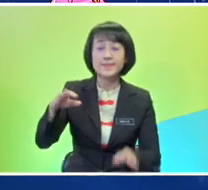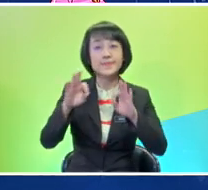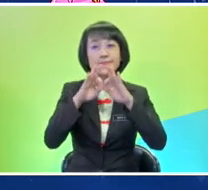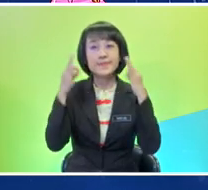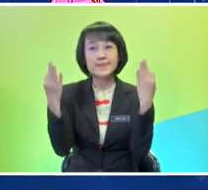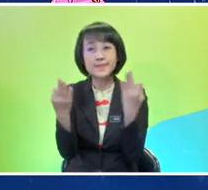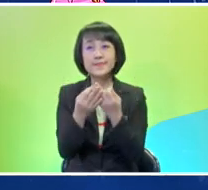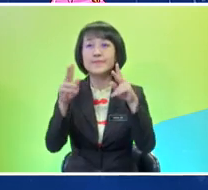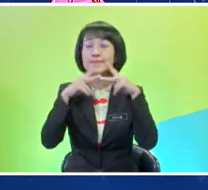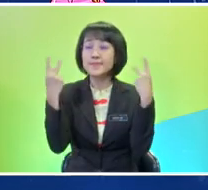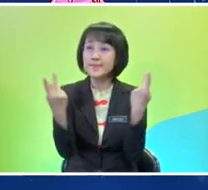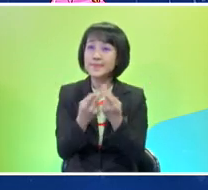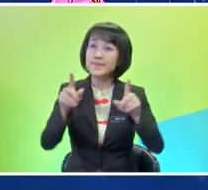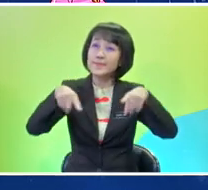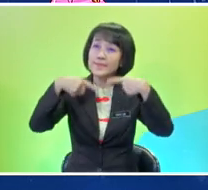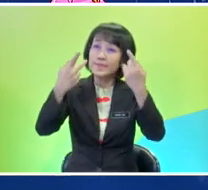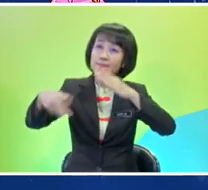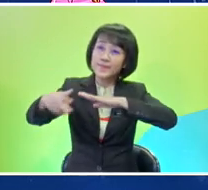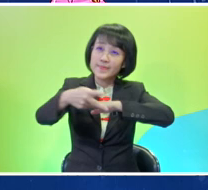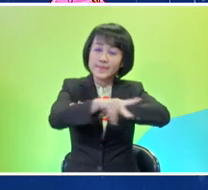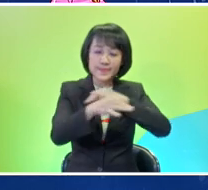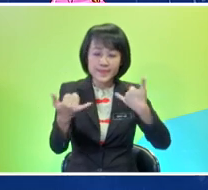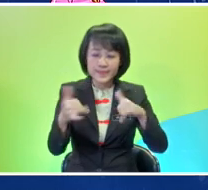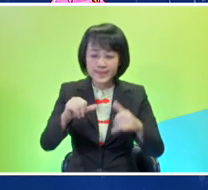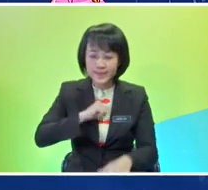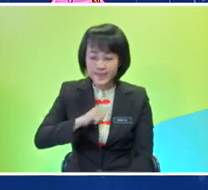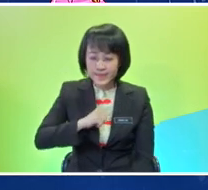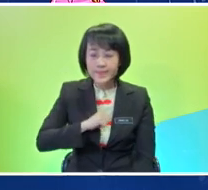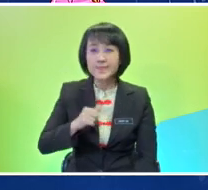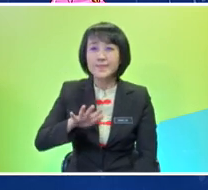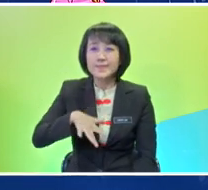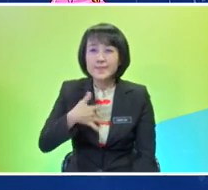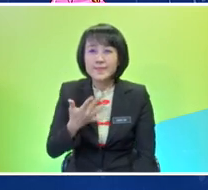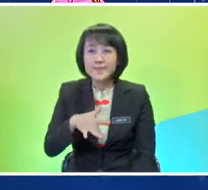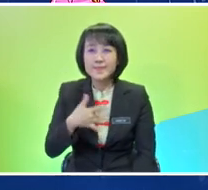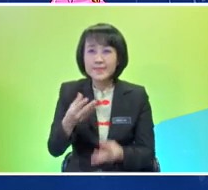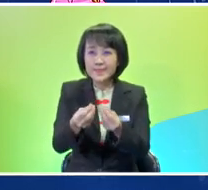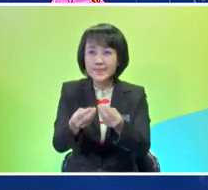dan bermain sendiri dapat merasa sendiri macam mana kah kita beli